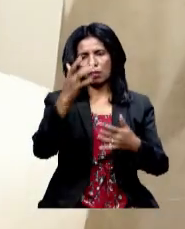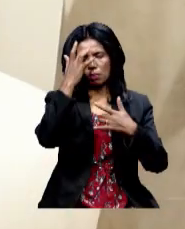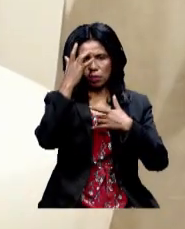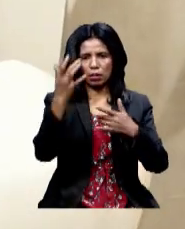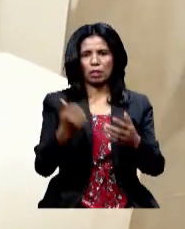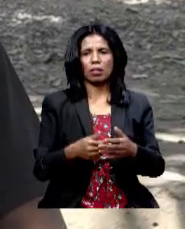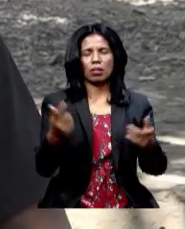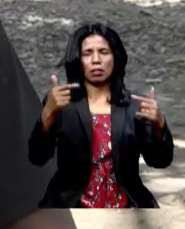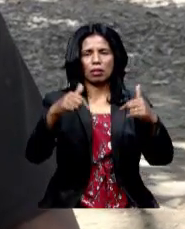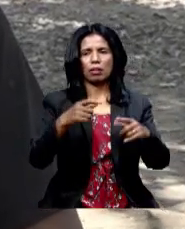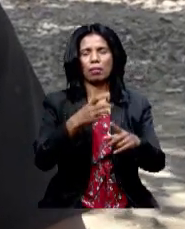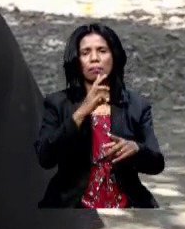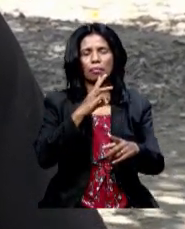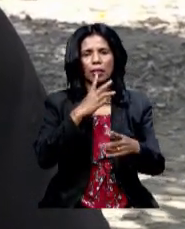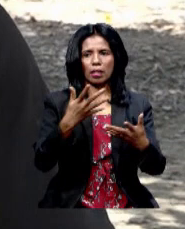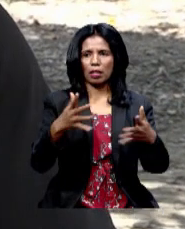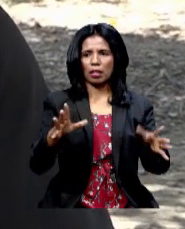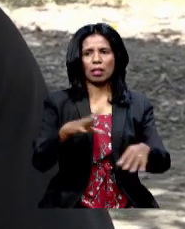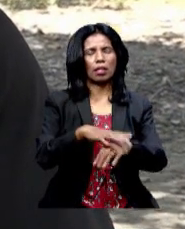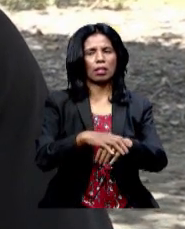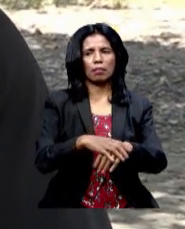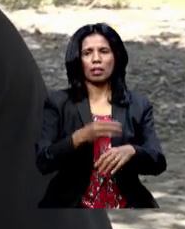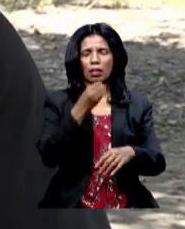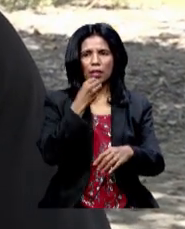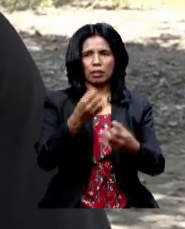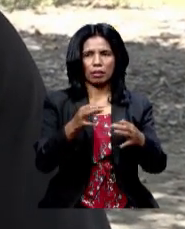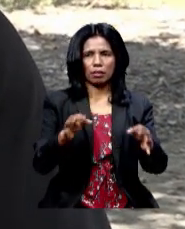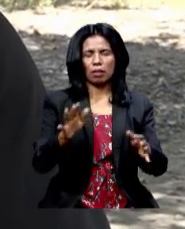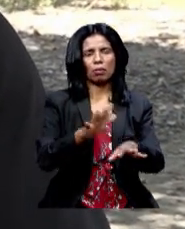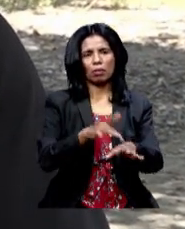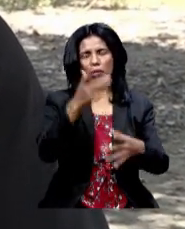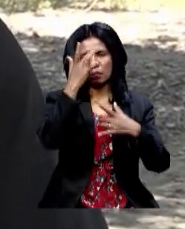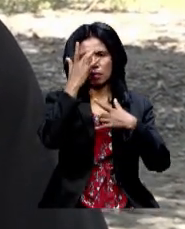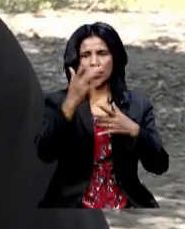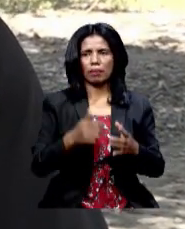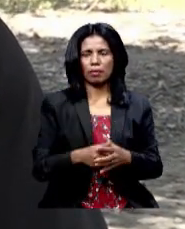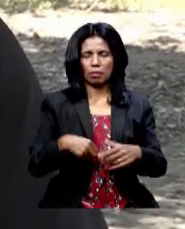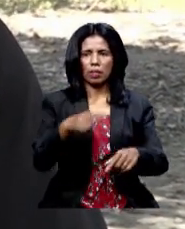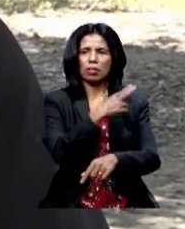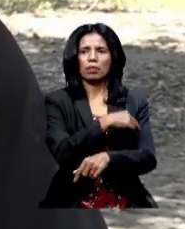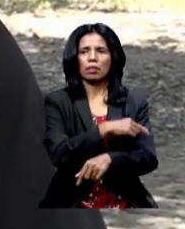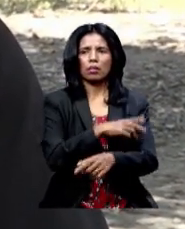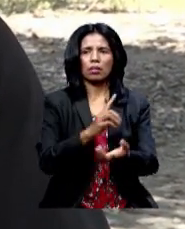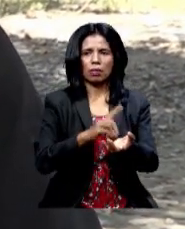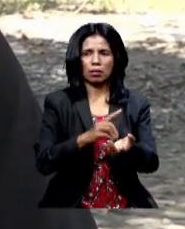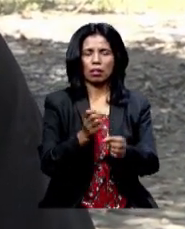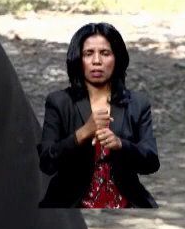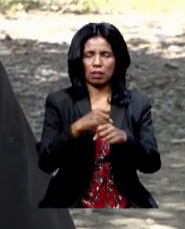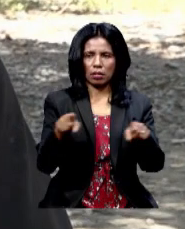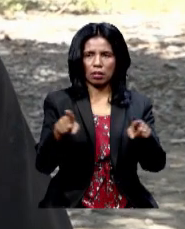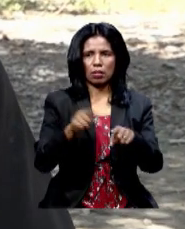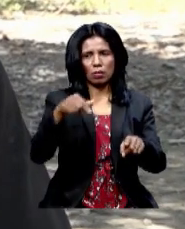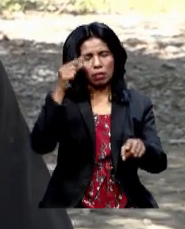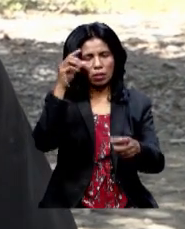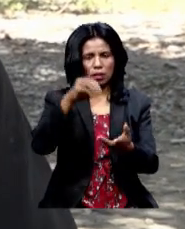mai betah lagi sube. Tapi bela ya, labar sih kara ramus mus bela hand itu. Afita moras. Agar hospital lebar dia, dokter mai haluan sana mis. Gubern lah